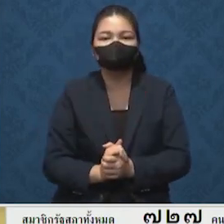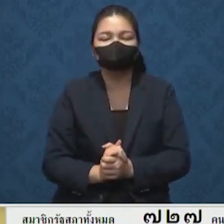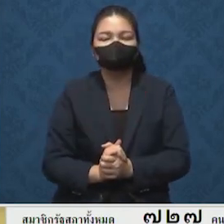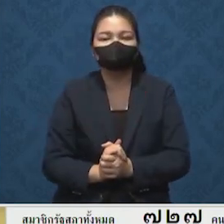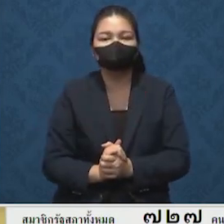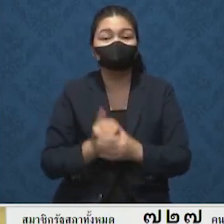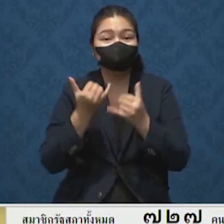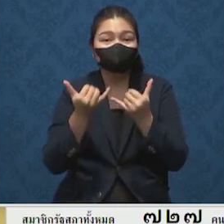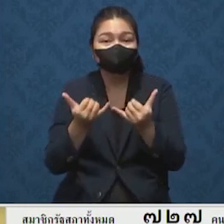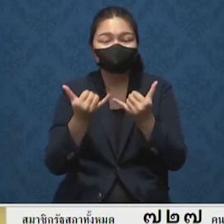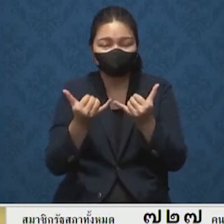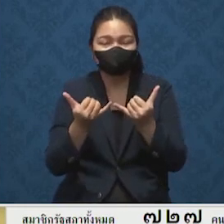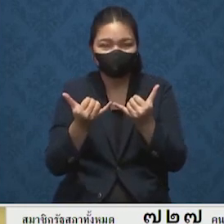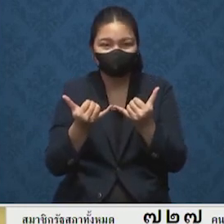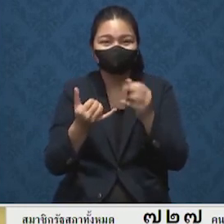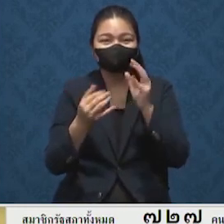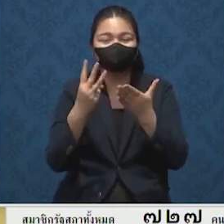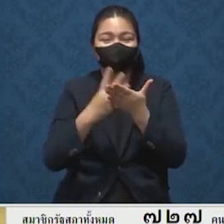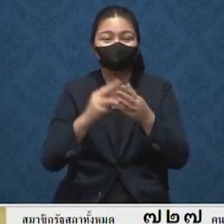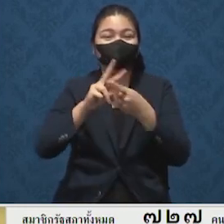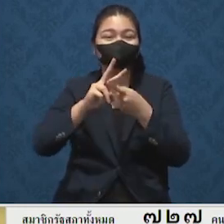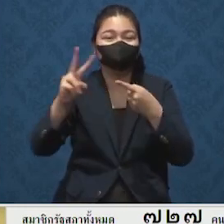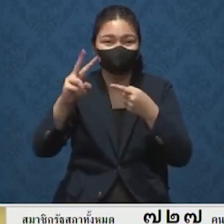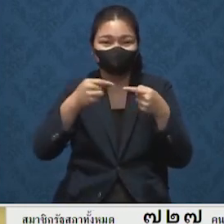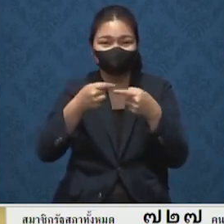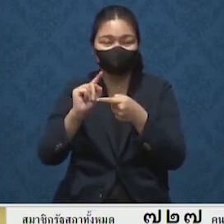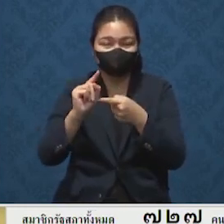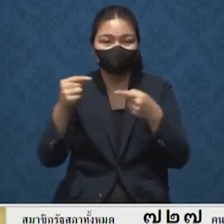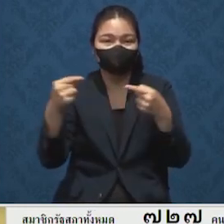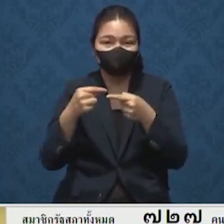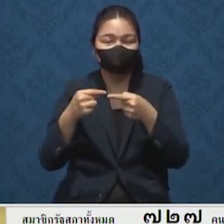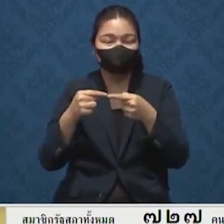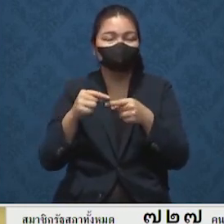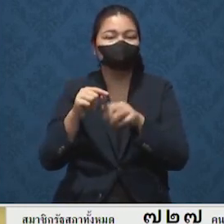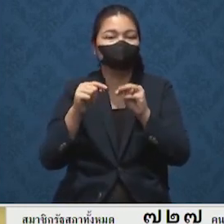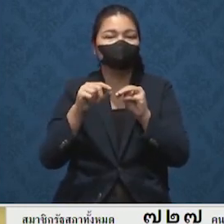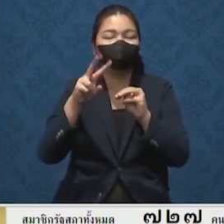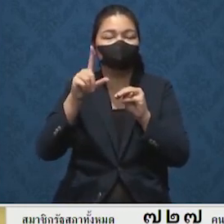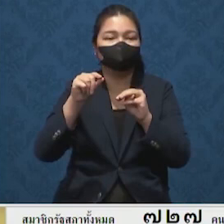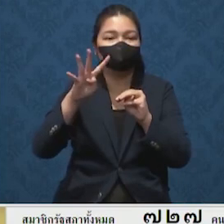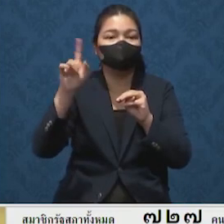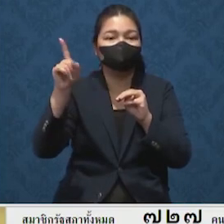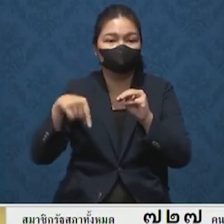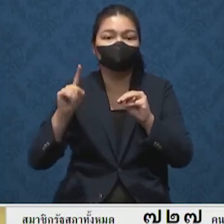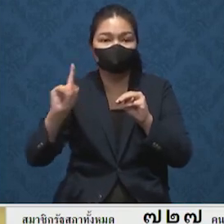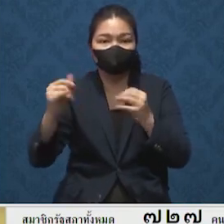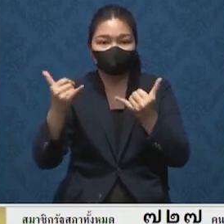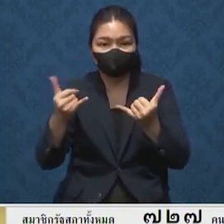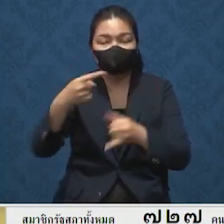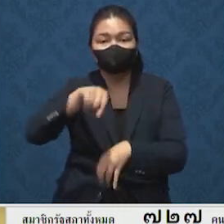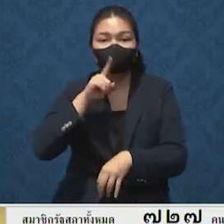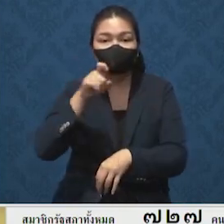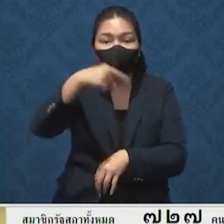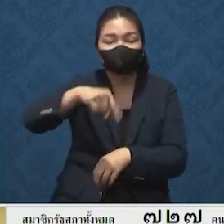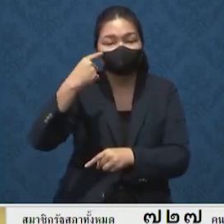วันนี้เราพิจารณาวาระที่2ในมาตรา24/1เป็นช่วงตรวจสอบองค์ประชุมเพื่อลงมติว่า